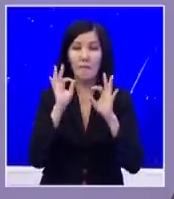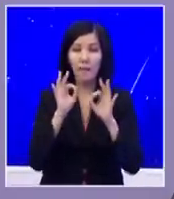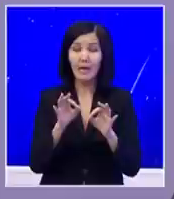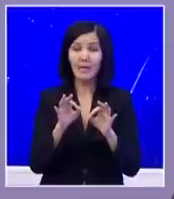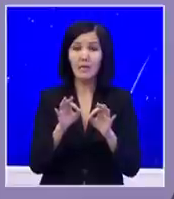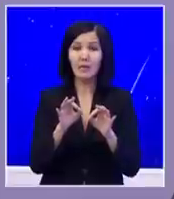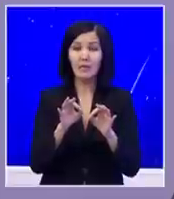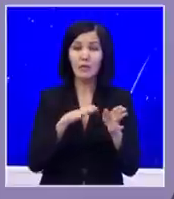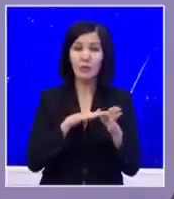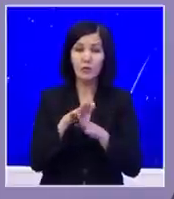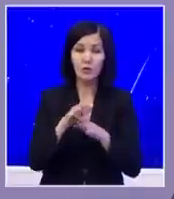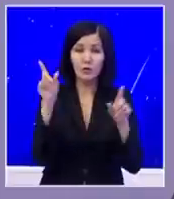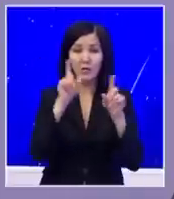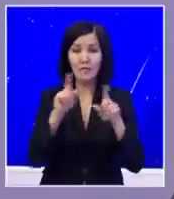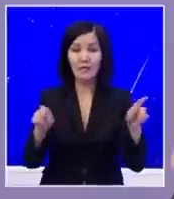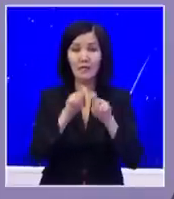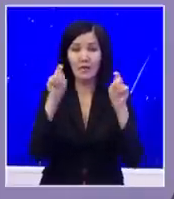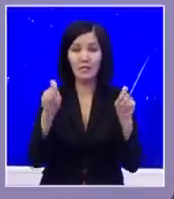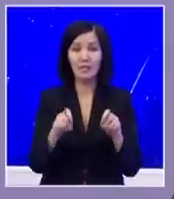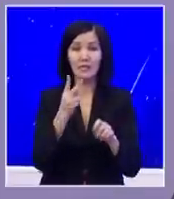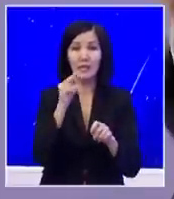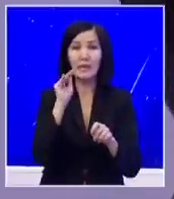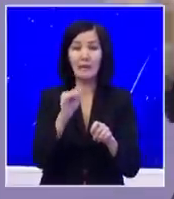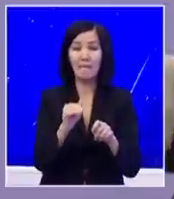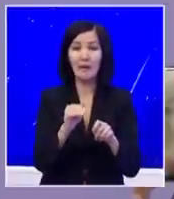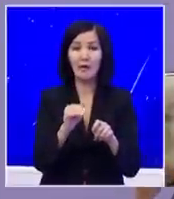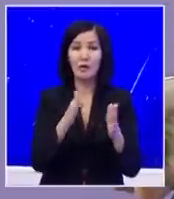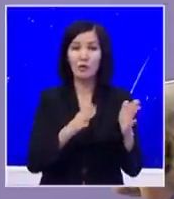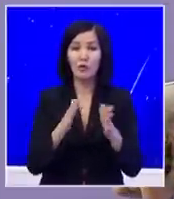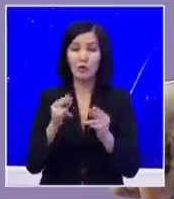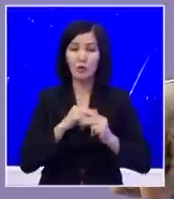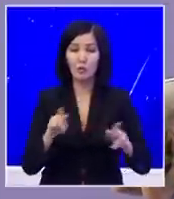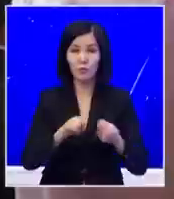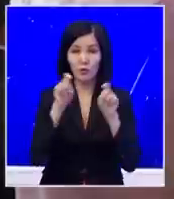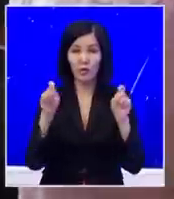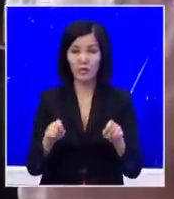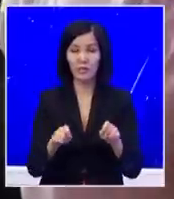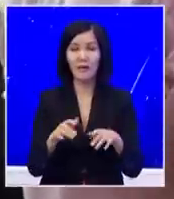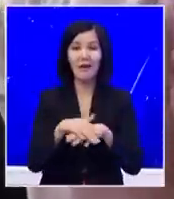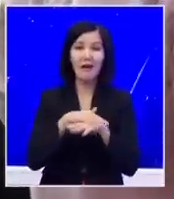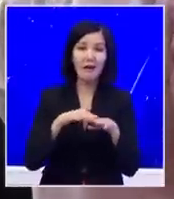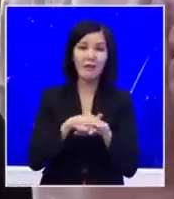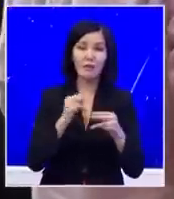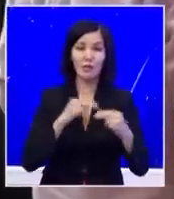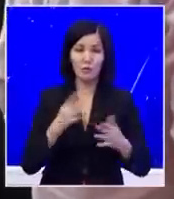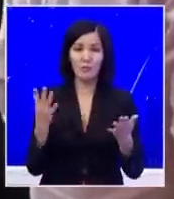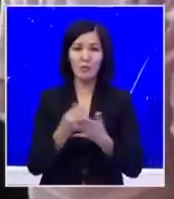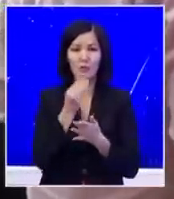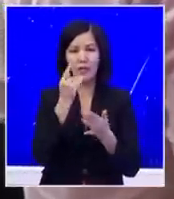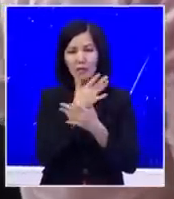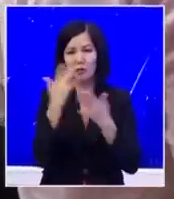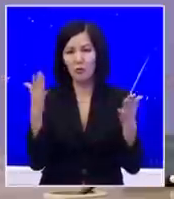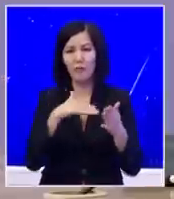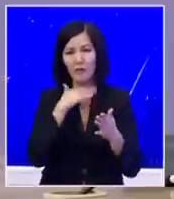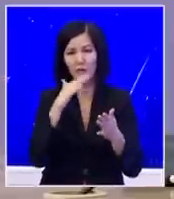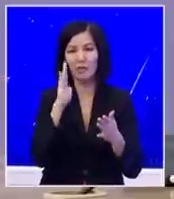бітіп, мынау нысандарды іске қосқанда 2 мыңдай тұрақты жұмыс орны ашылады. Халықта жұмыста болады, азық-түлікте